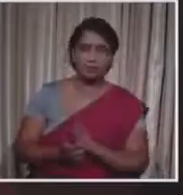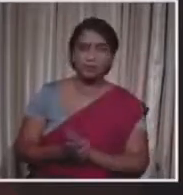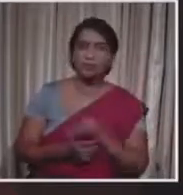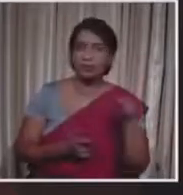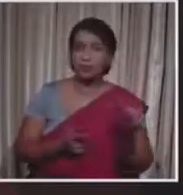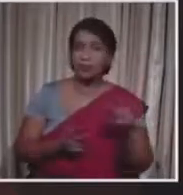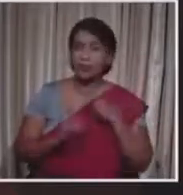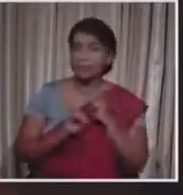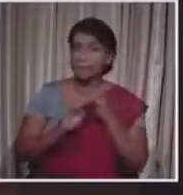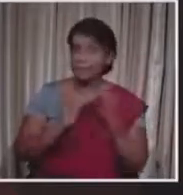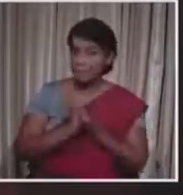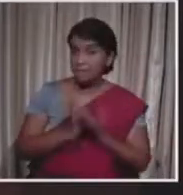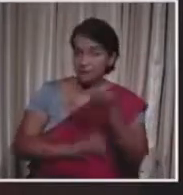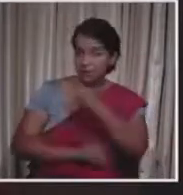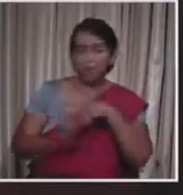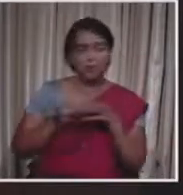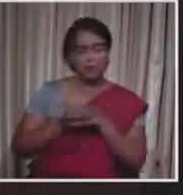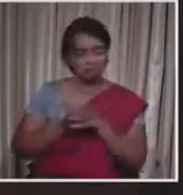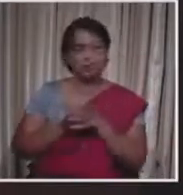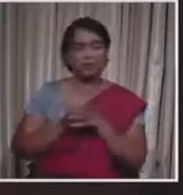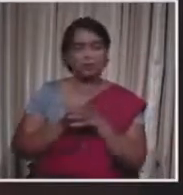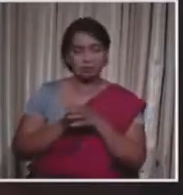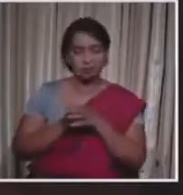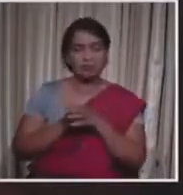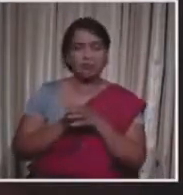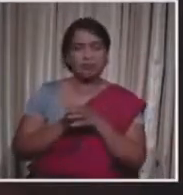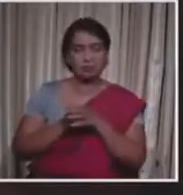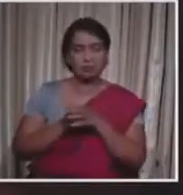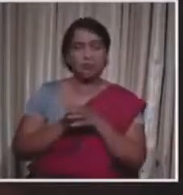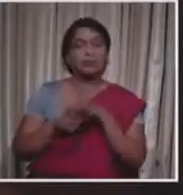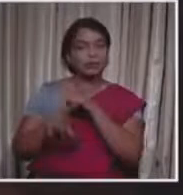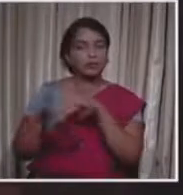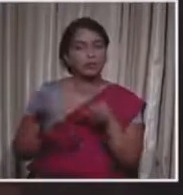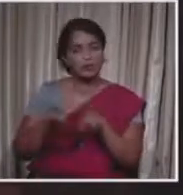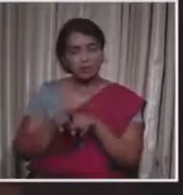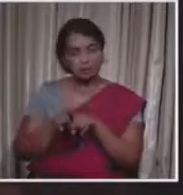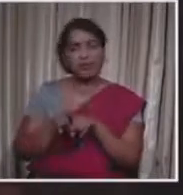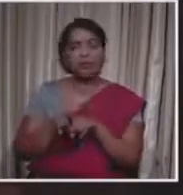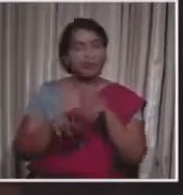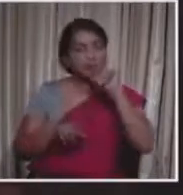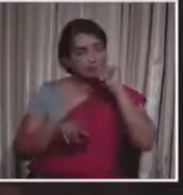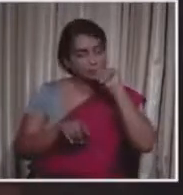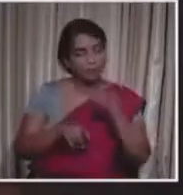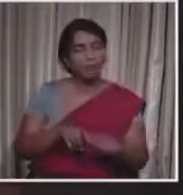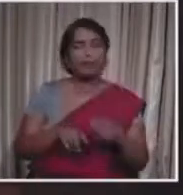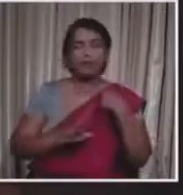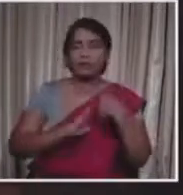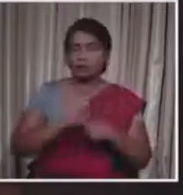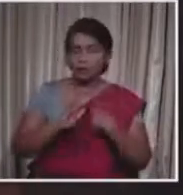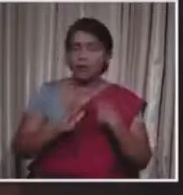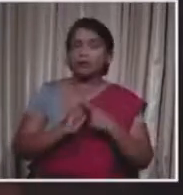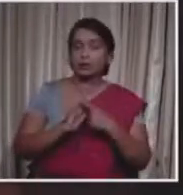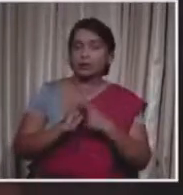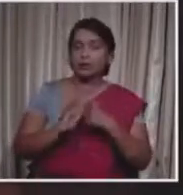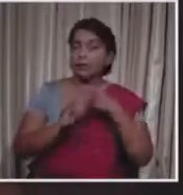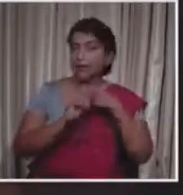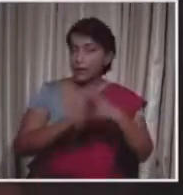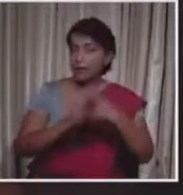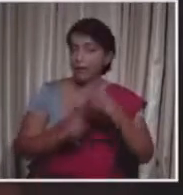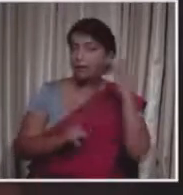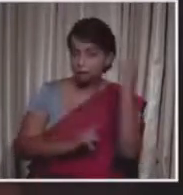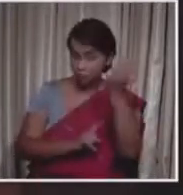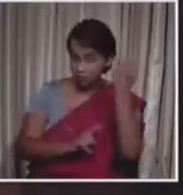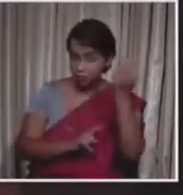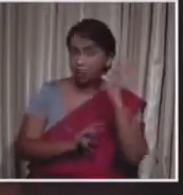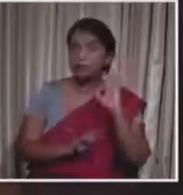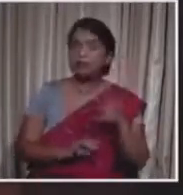ඉන්නේ ප්‍රතිපත්ති ගරුක කණ්ඩායම ඒ නිසා අනිවාර්යෙන්ම මේ රටේ ජාතික ඉලක්ක සම්පූර්ණ කර ගැනීම